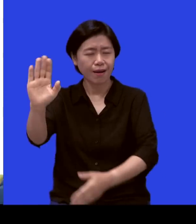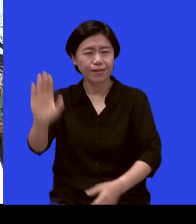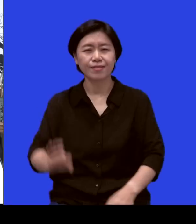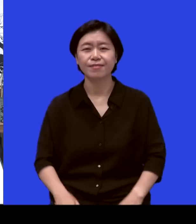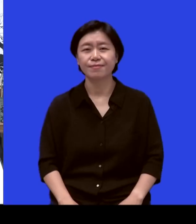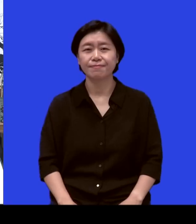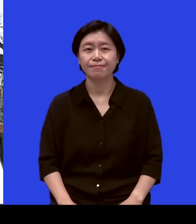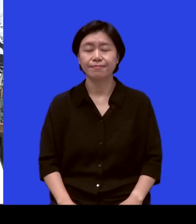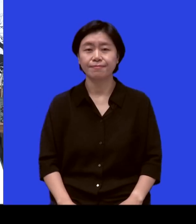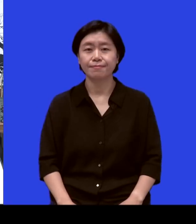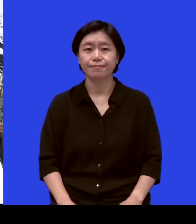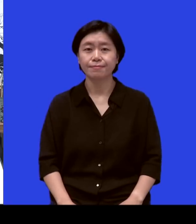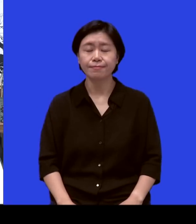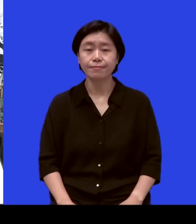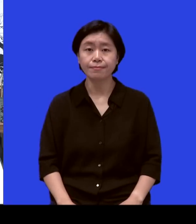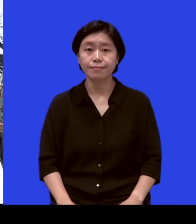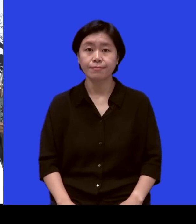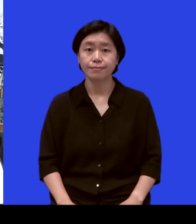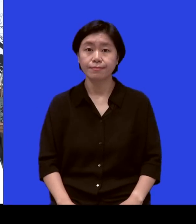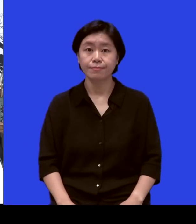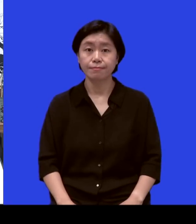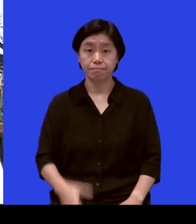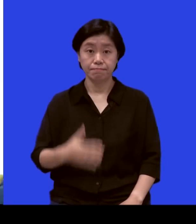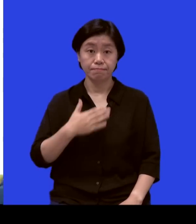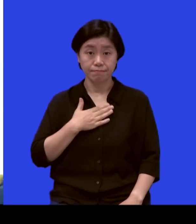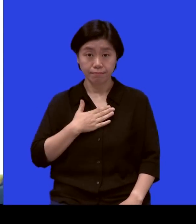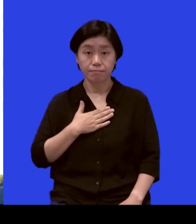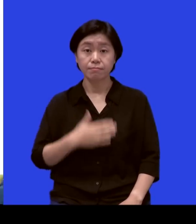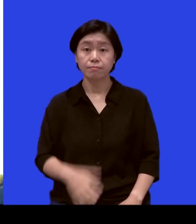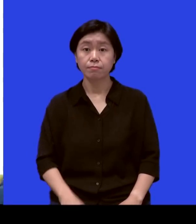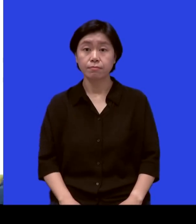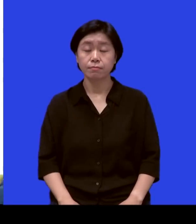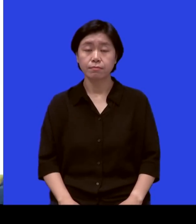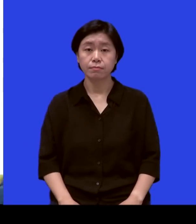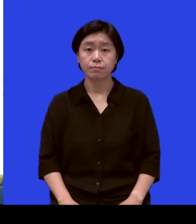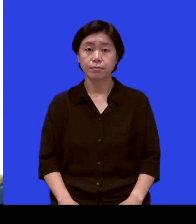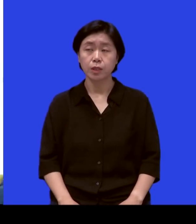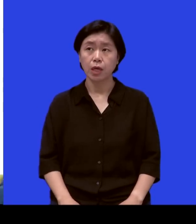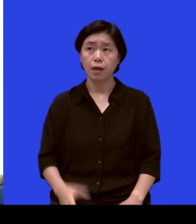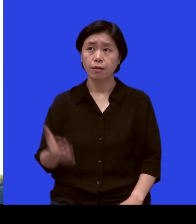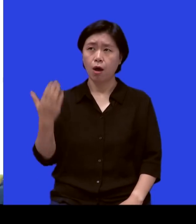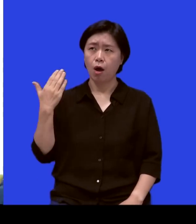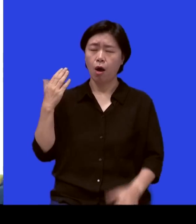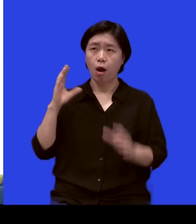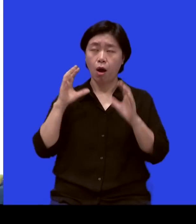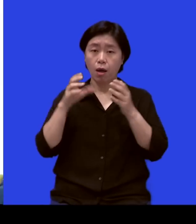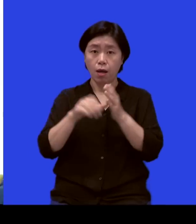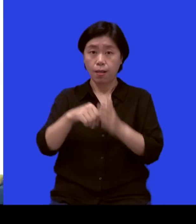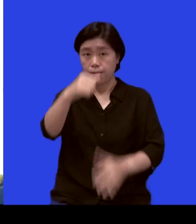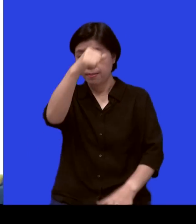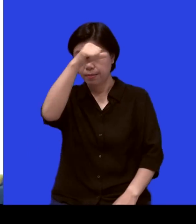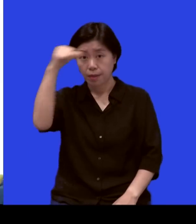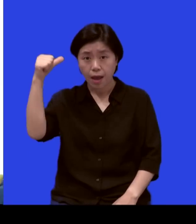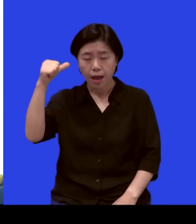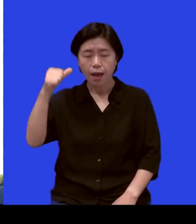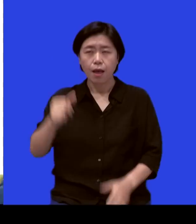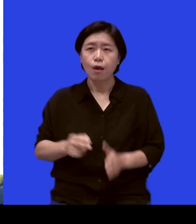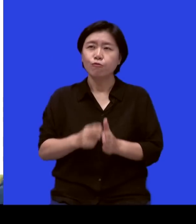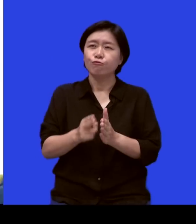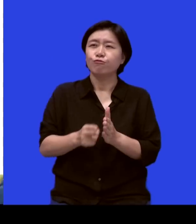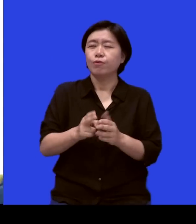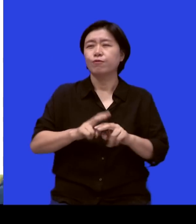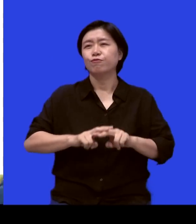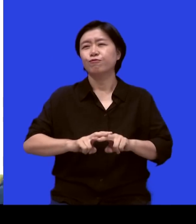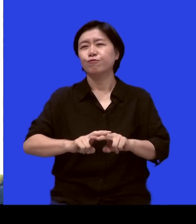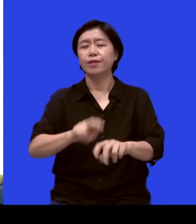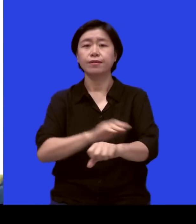있질 않았어요. 오. 제가 잘 나가던 기차 여행 중이었다 이렇게 스스로 생각을 하는데